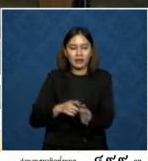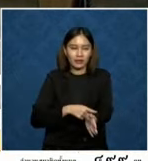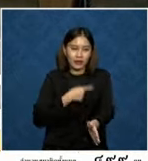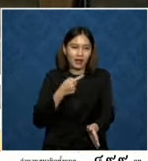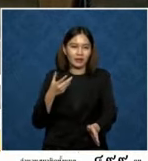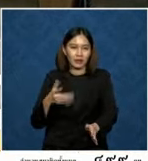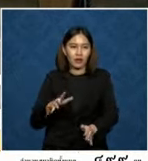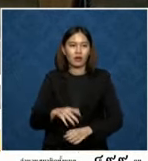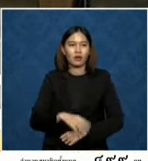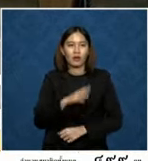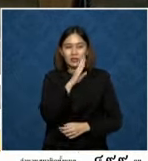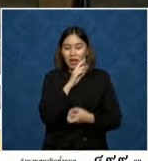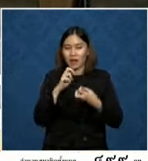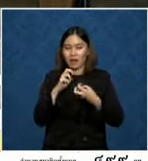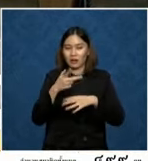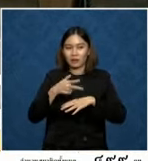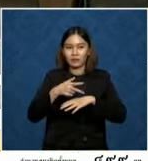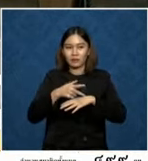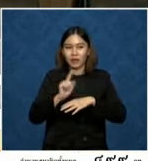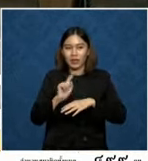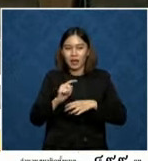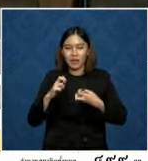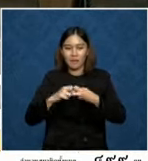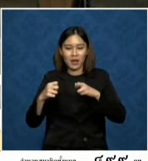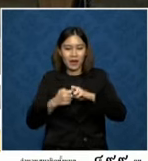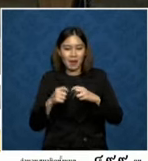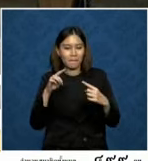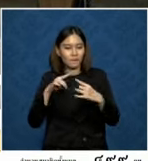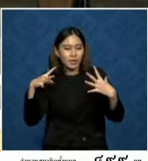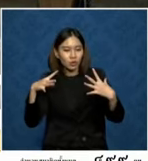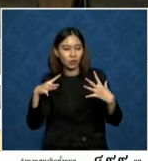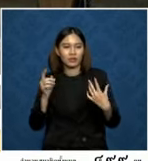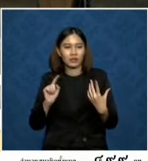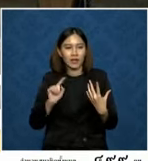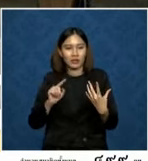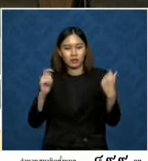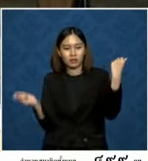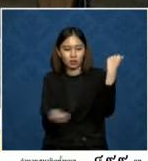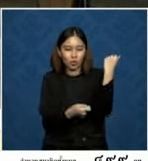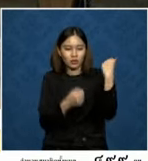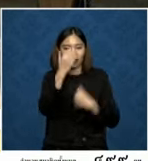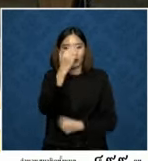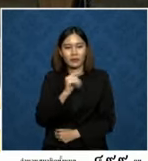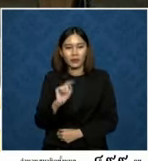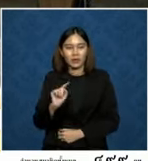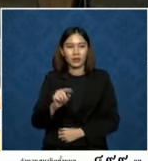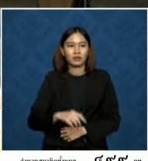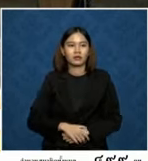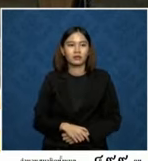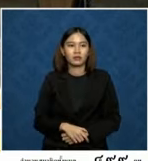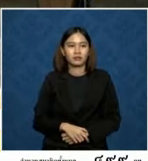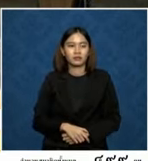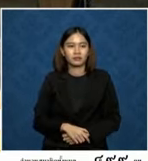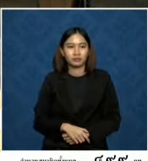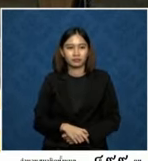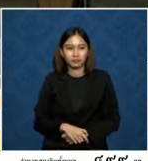ครับแต่ว่าท่านประธานครับเรื่องปัญหาความไม่เหมาะสมในการลงโทษเนี่ยเนื่องจากมันไม่